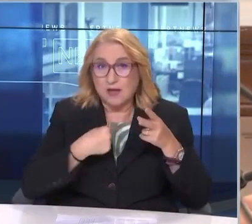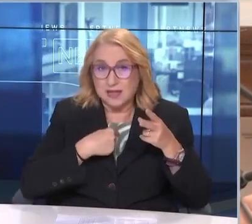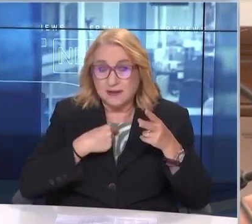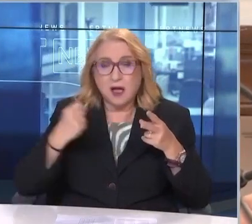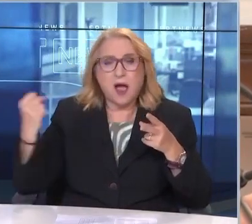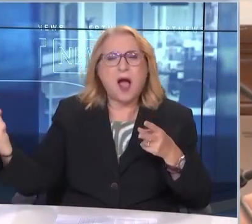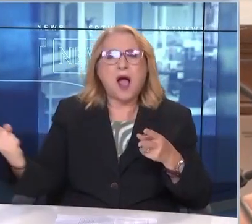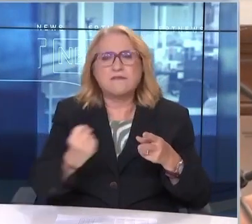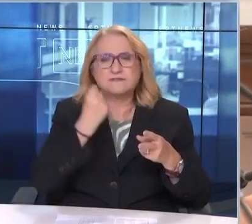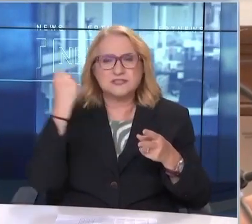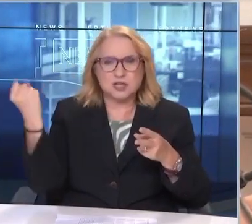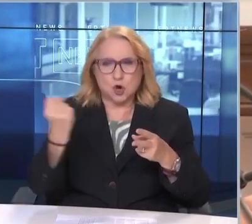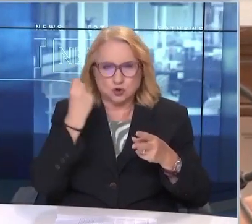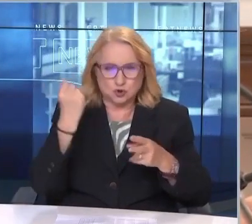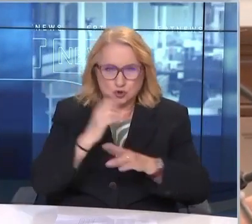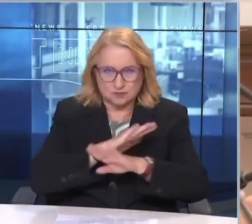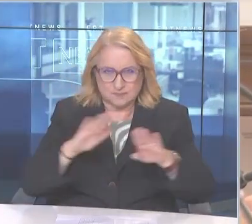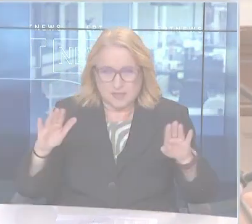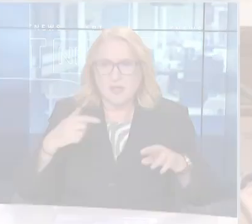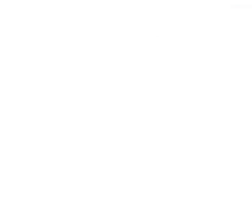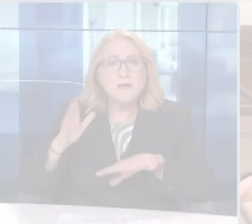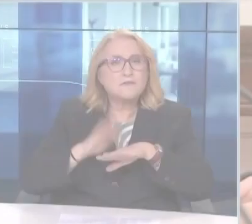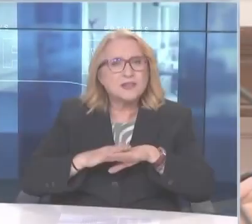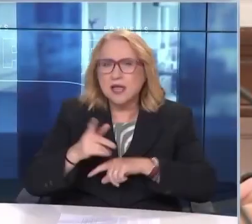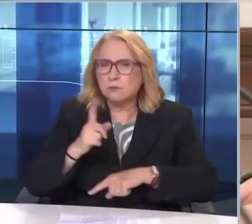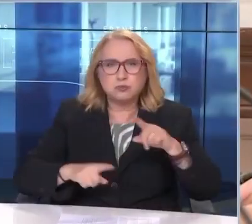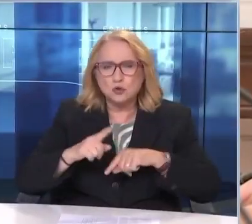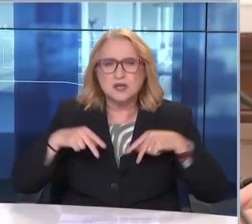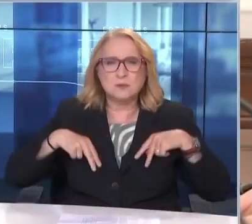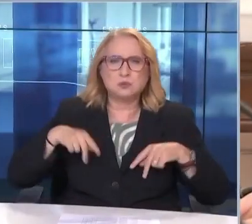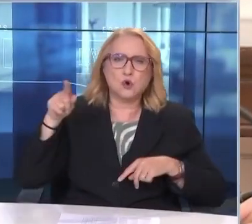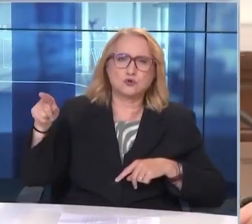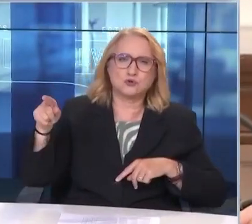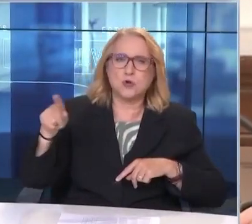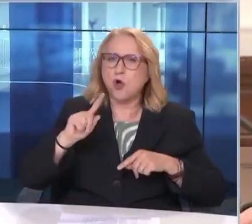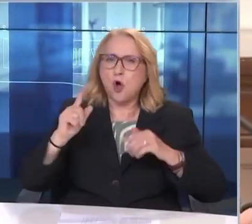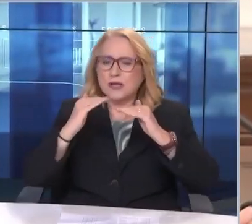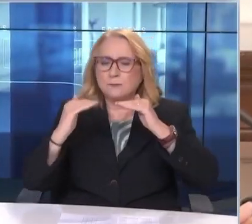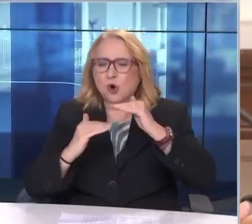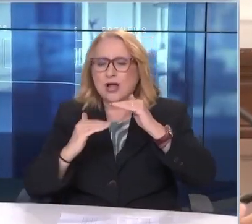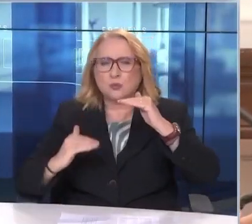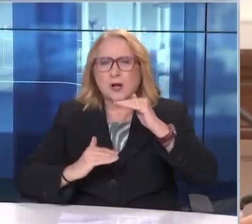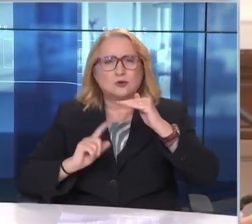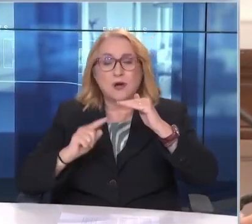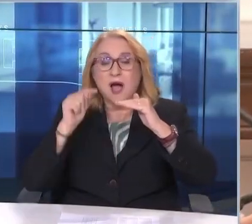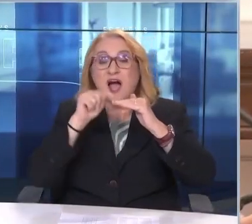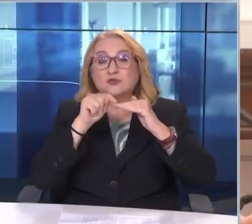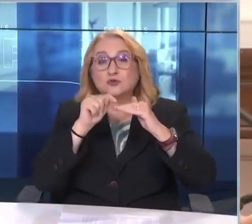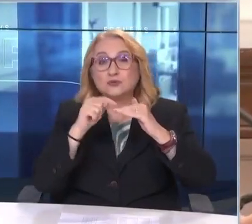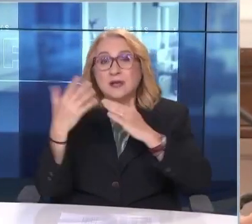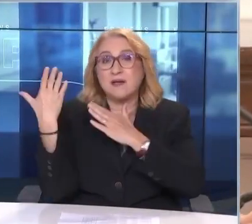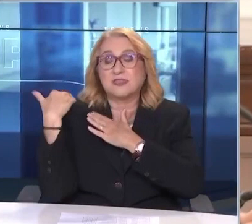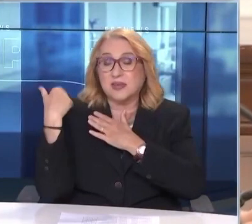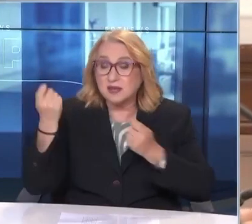πολύ αυστηροί, πιο αυστηροί θα έλεγαν οι πολίτες που μας κρίνουν. Υποδεχόμαστε συνεπώς αυτό το νέο ξεκίνημα πιο έμπειροι και